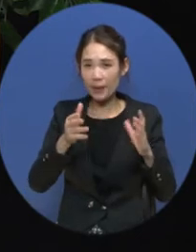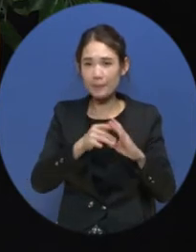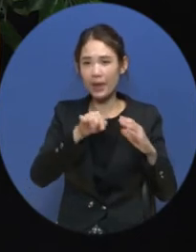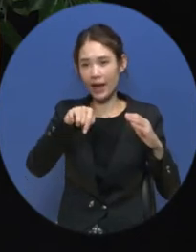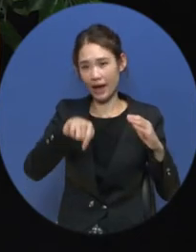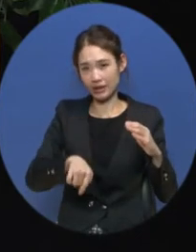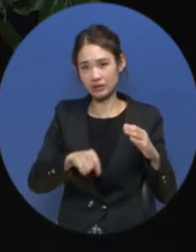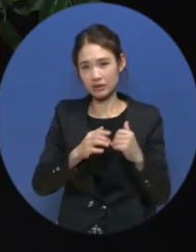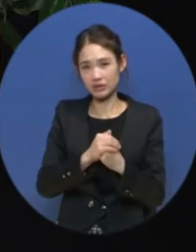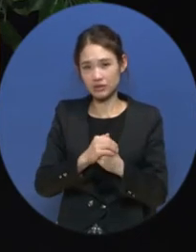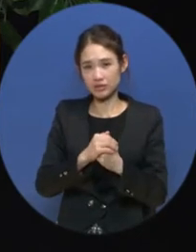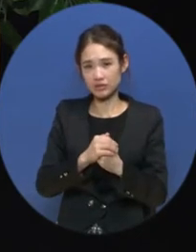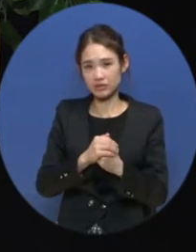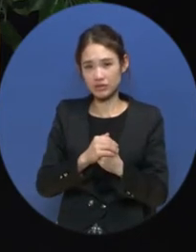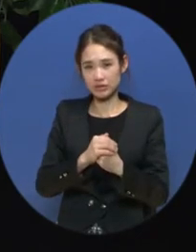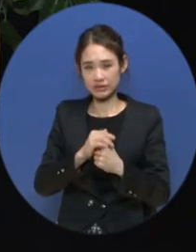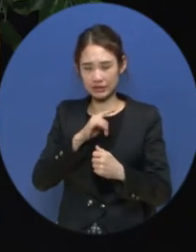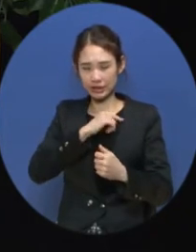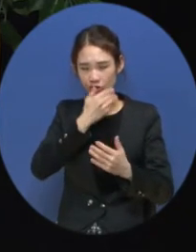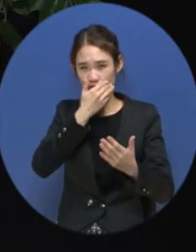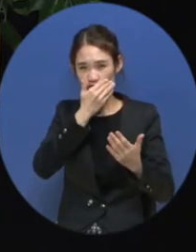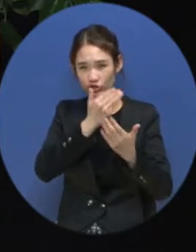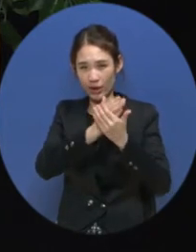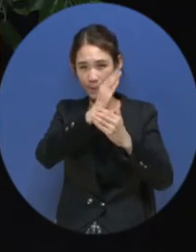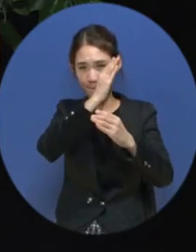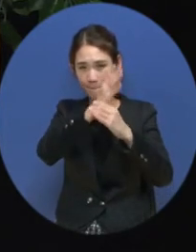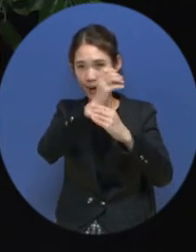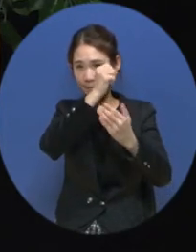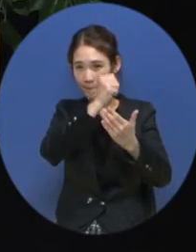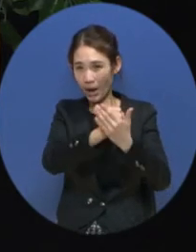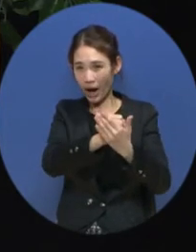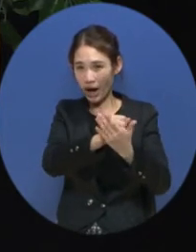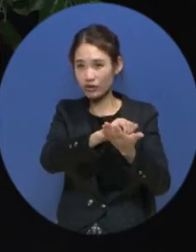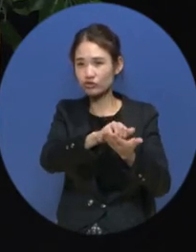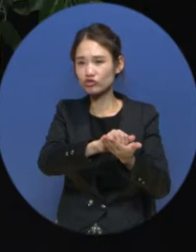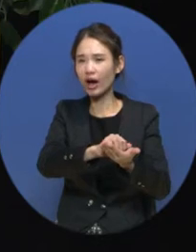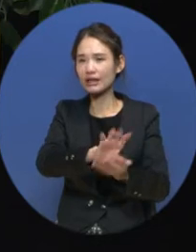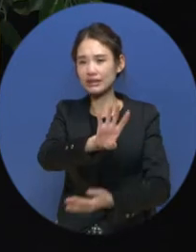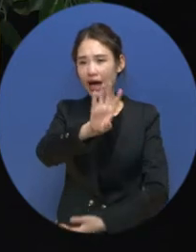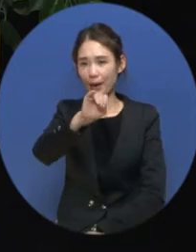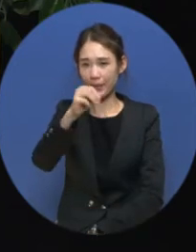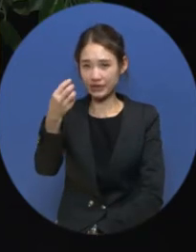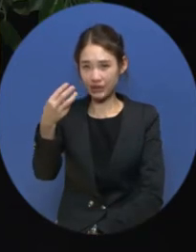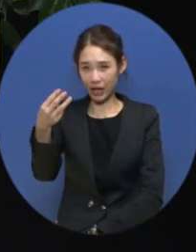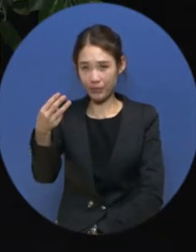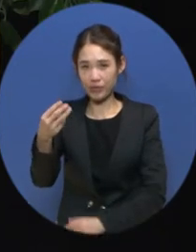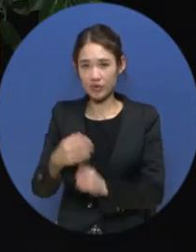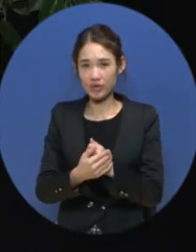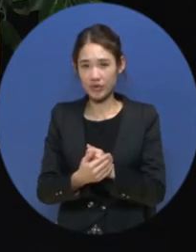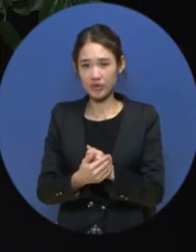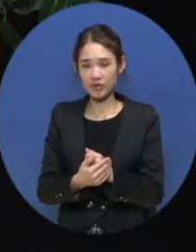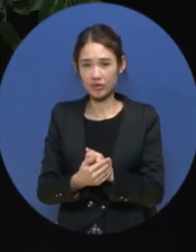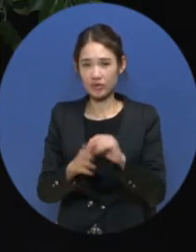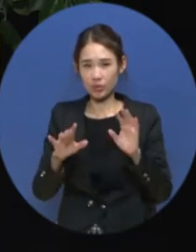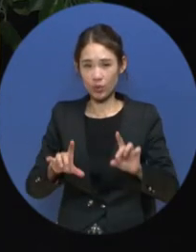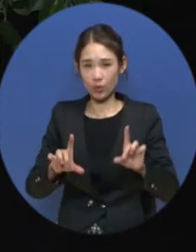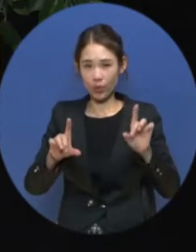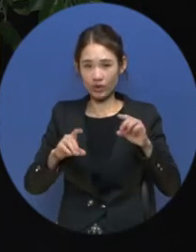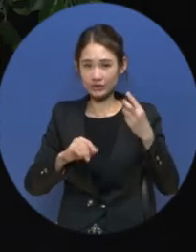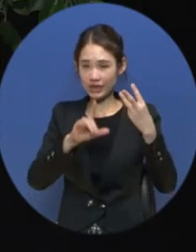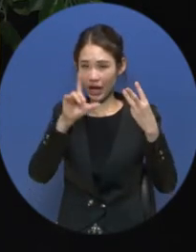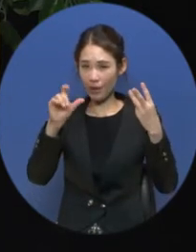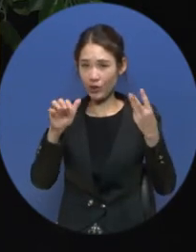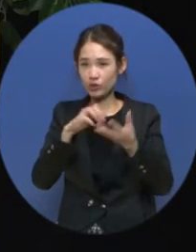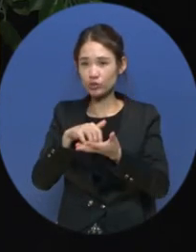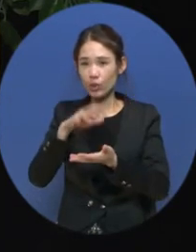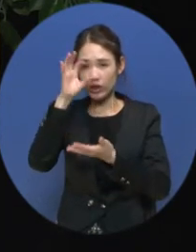이렇게 그 정점을 찍었을 때가 4만 3천 개였어요. 그런데 지금 올 3월 달에 제가